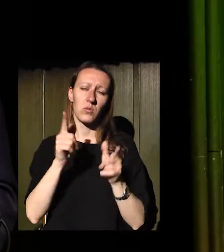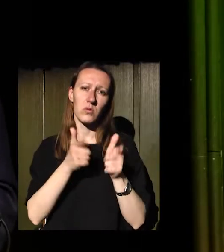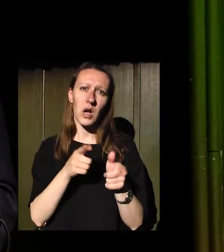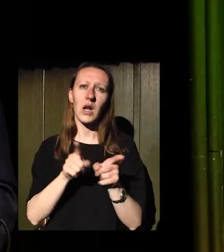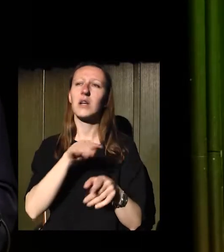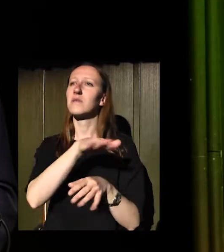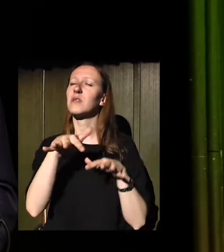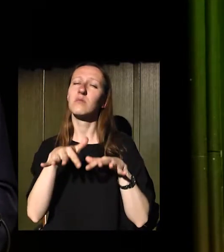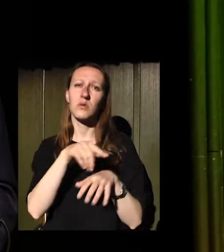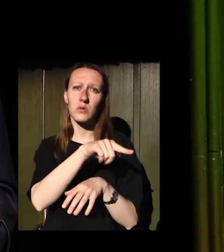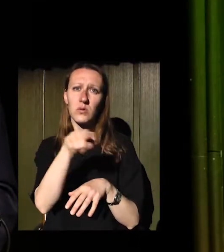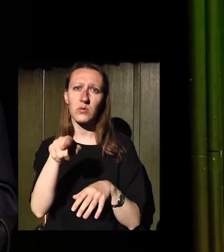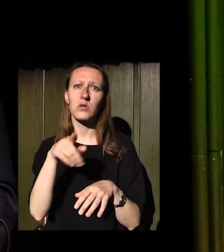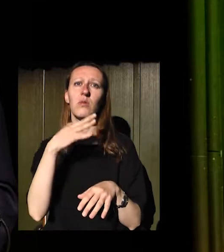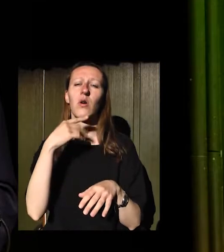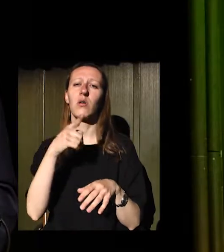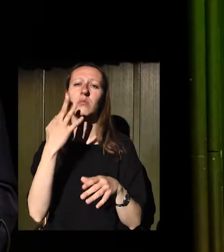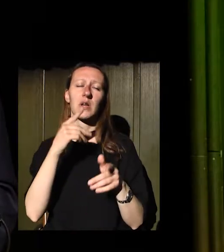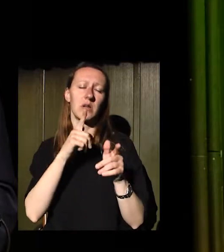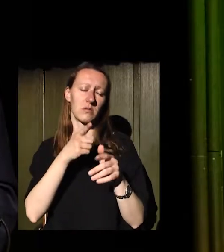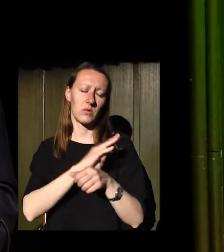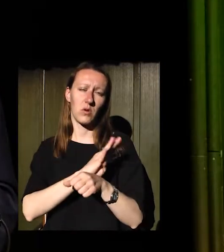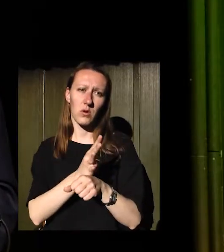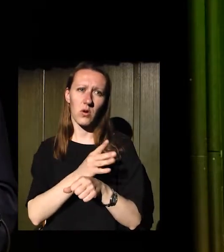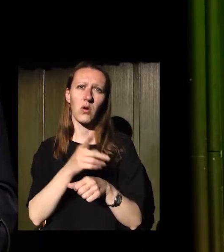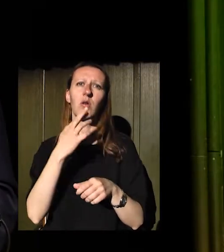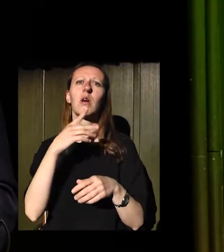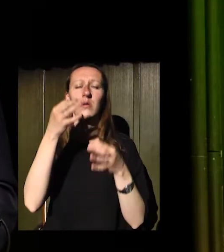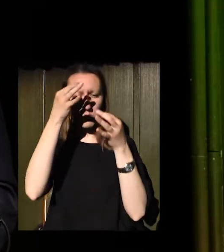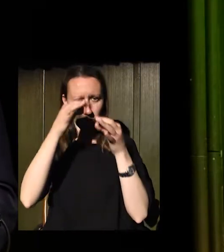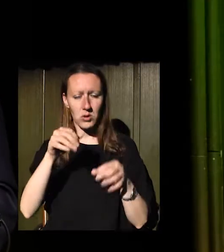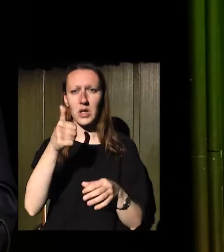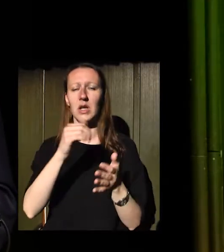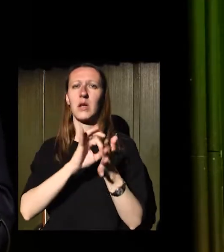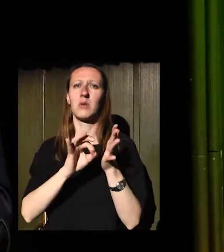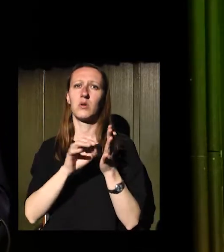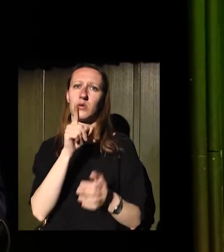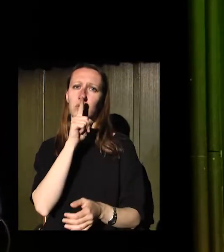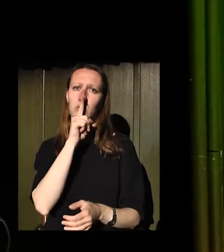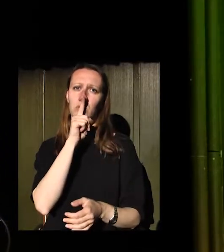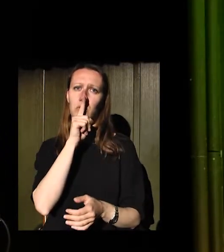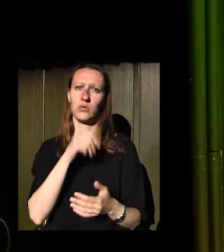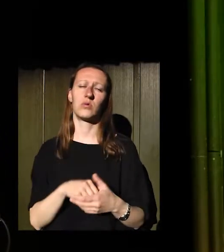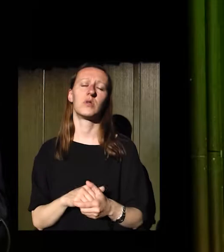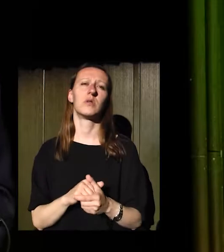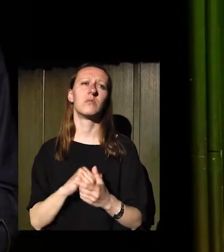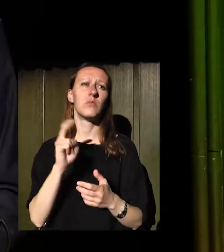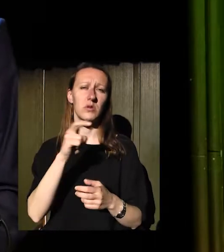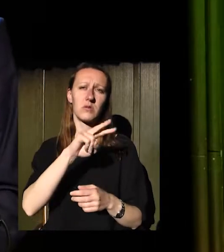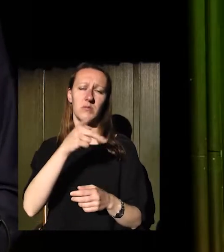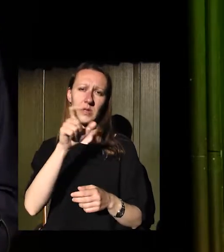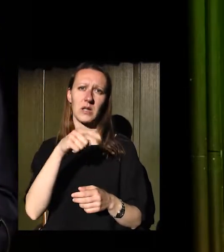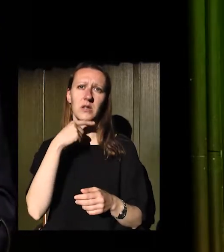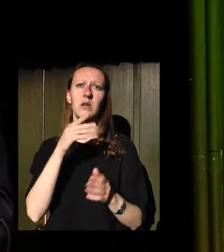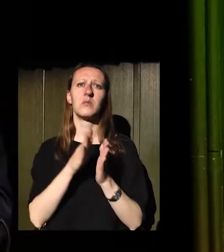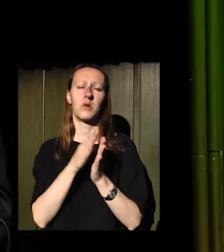i svim sugrađanima, žrtvama pandemije COVID-19, odamo počast minutom šutnje. Invito tutti ad un